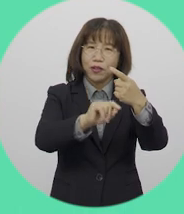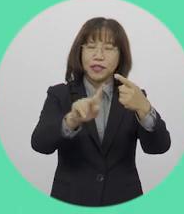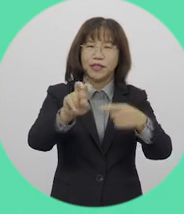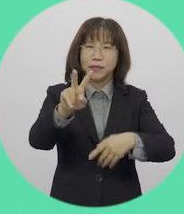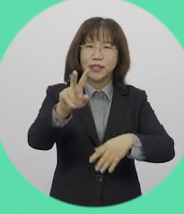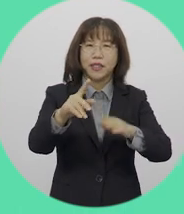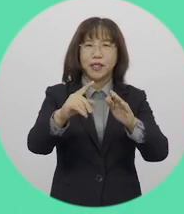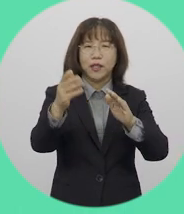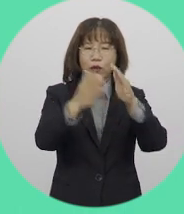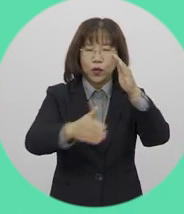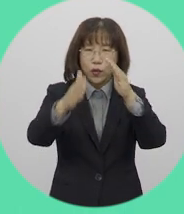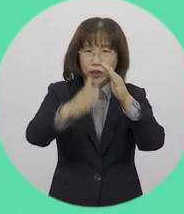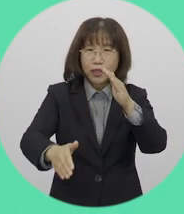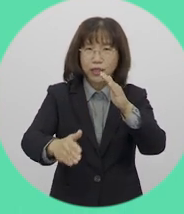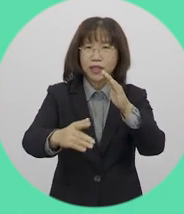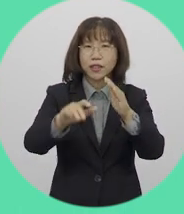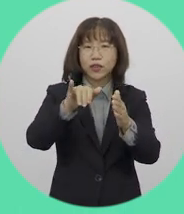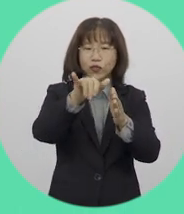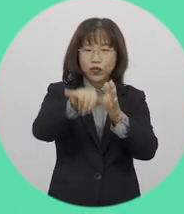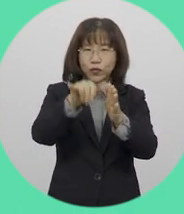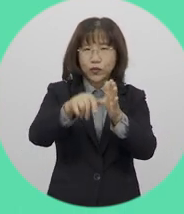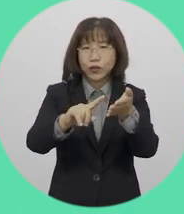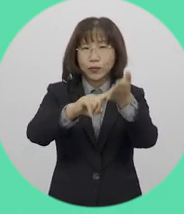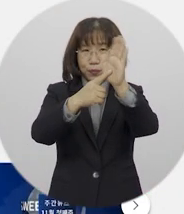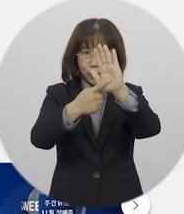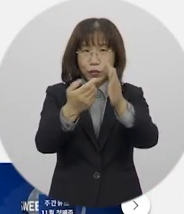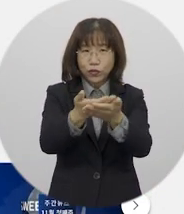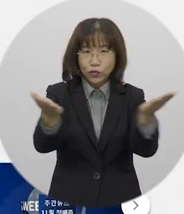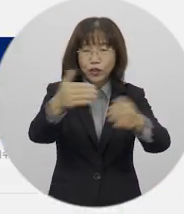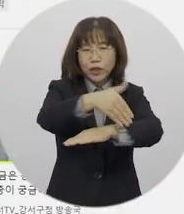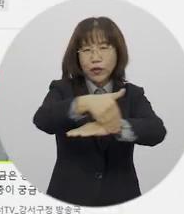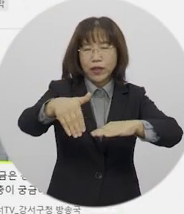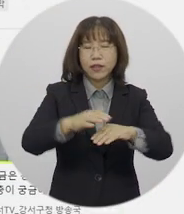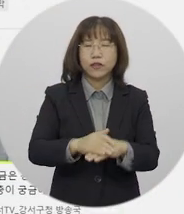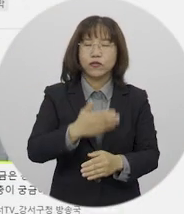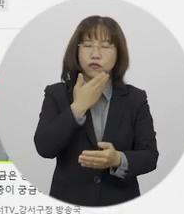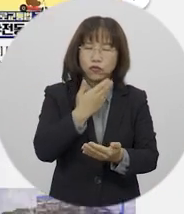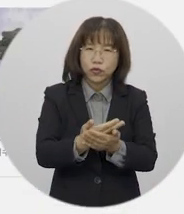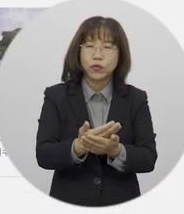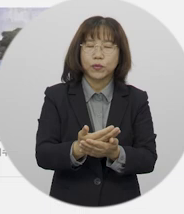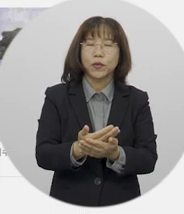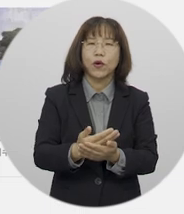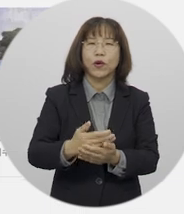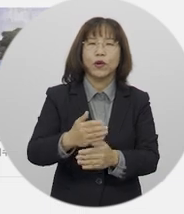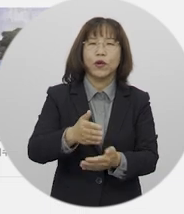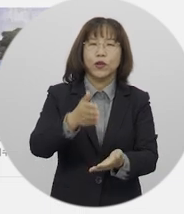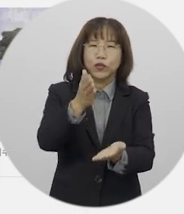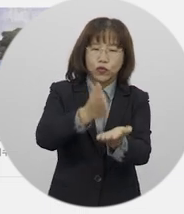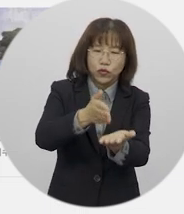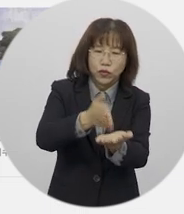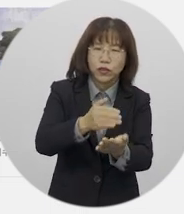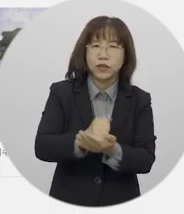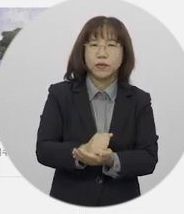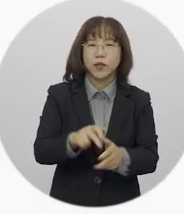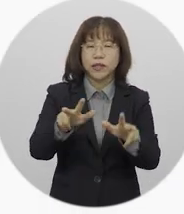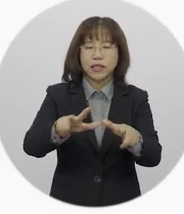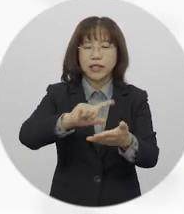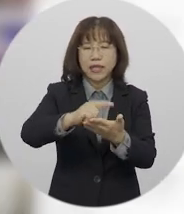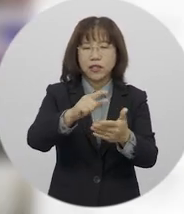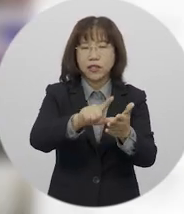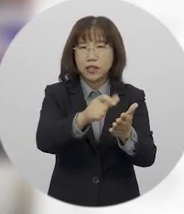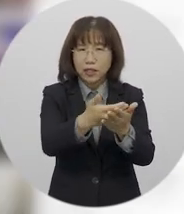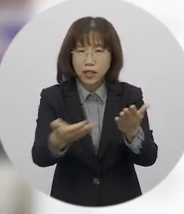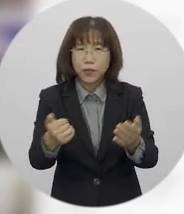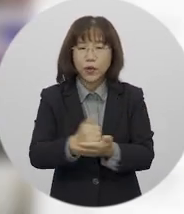11월 22일 유튜브에 공지할 예정입니다. 한편 i강서TV는 주간뉴스를 비롯해 지금은